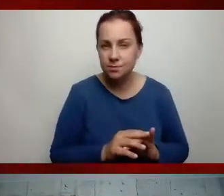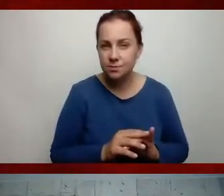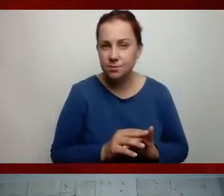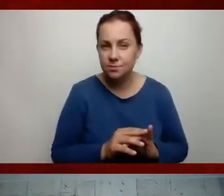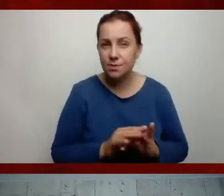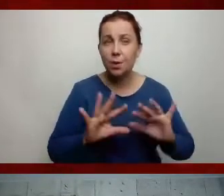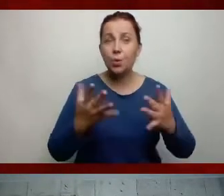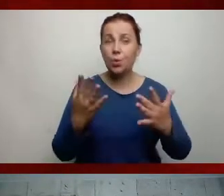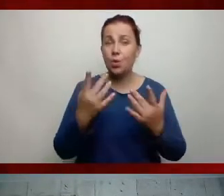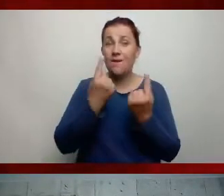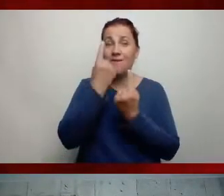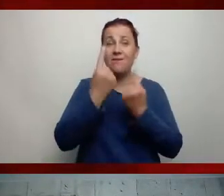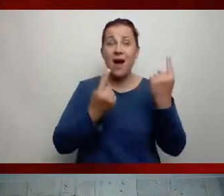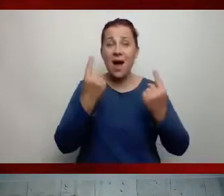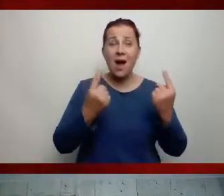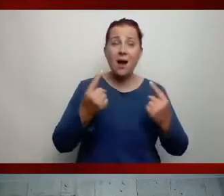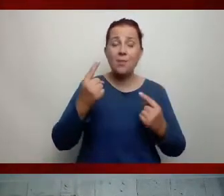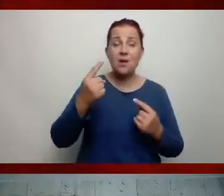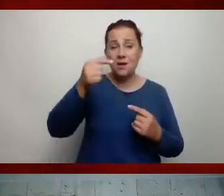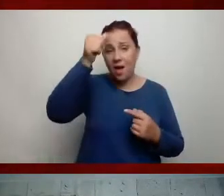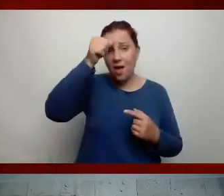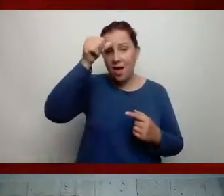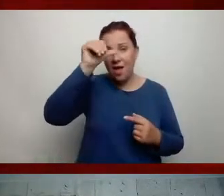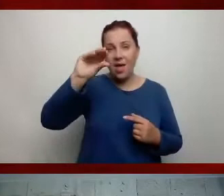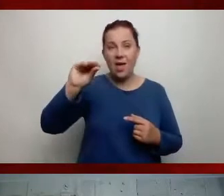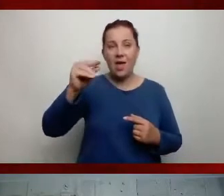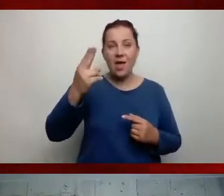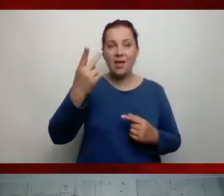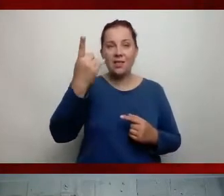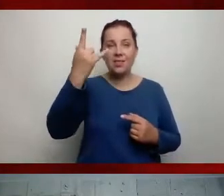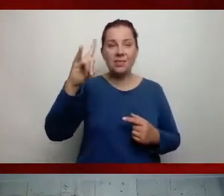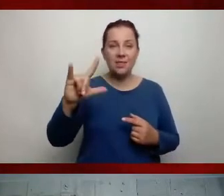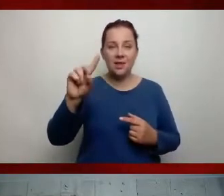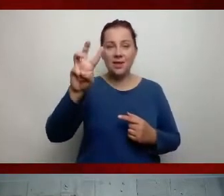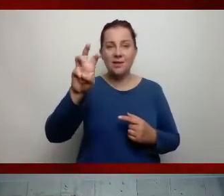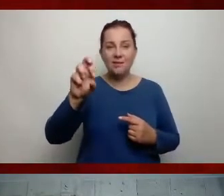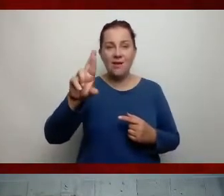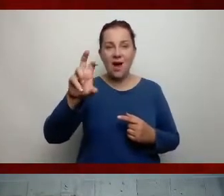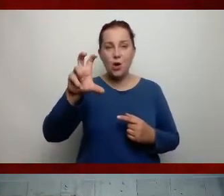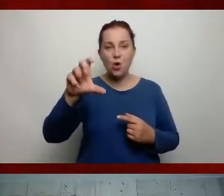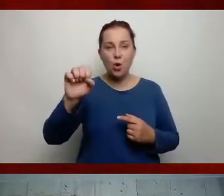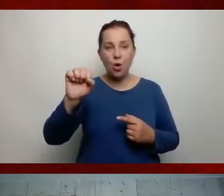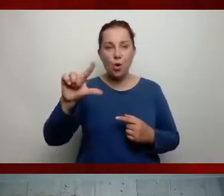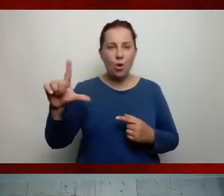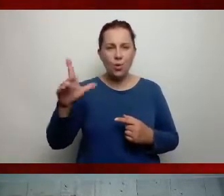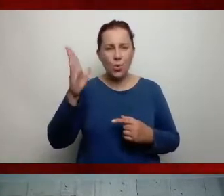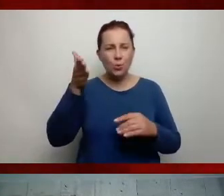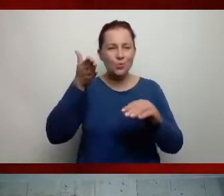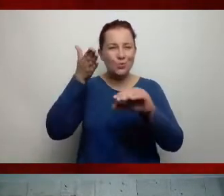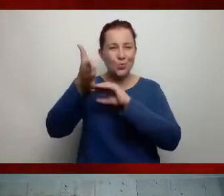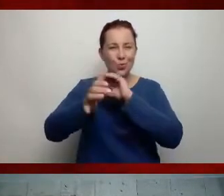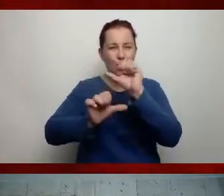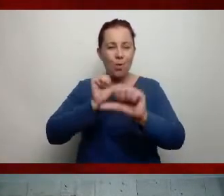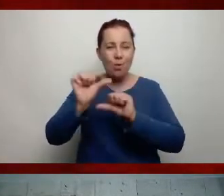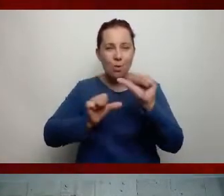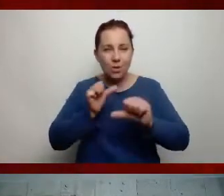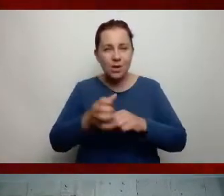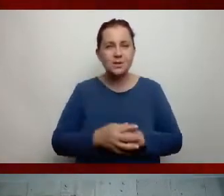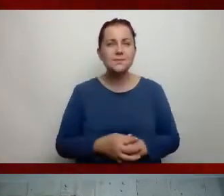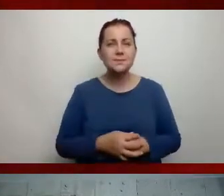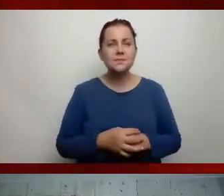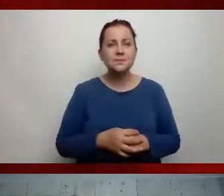fabryka Andy Warhola, która to są lata już dużo późniejsze, można